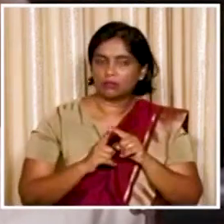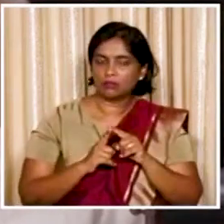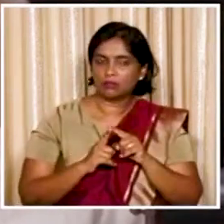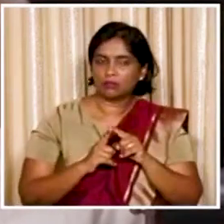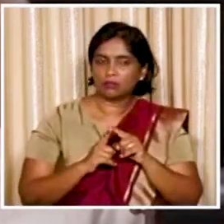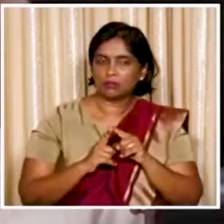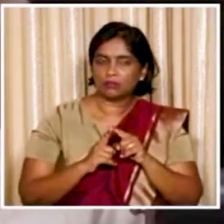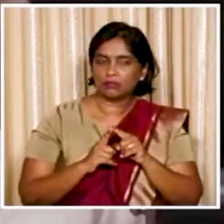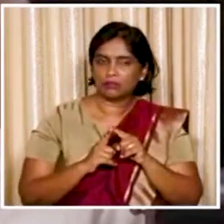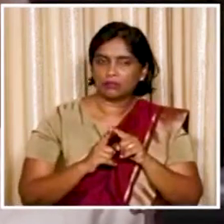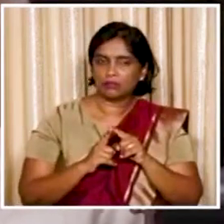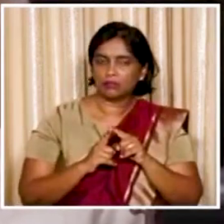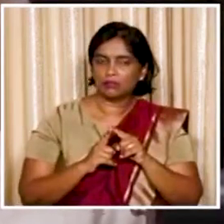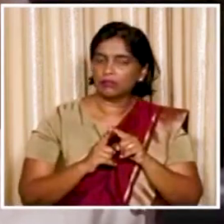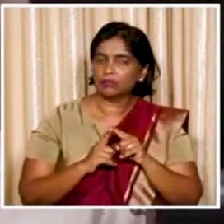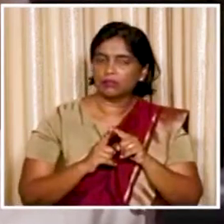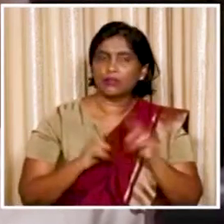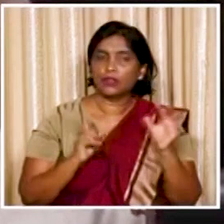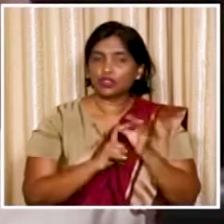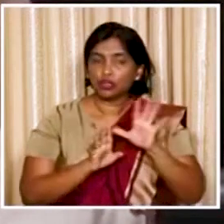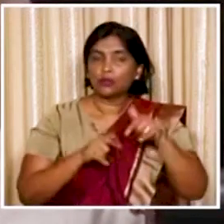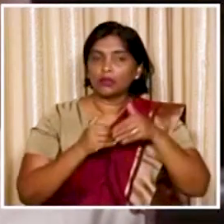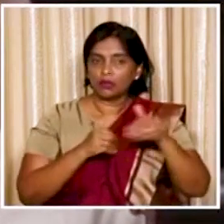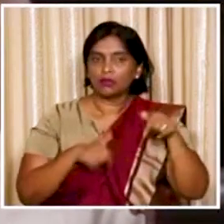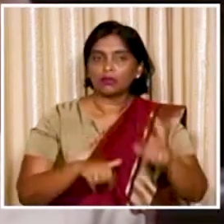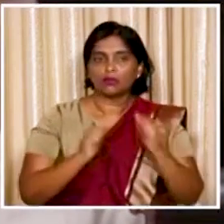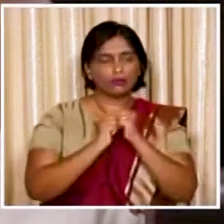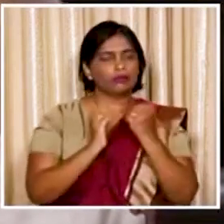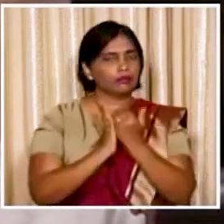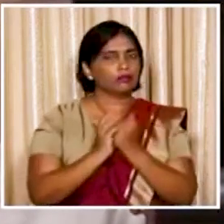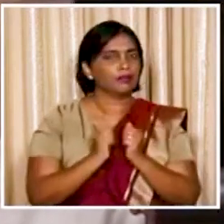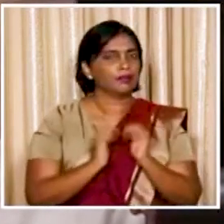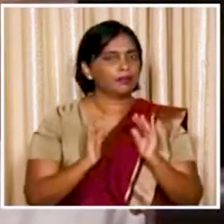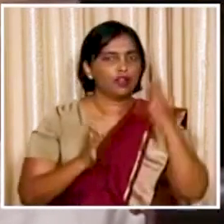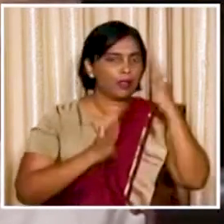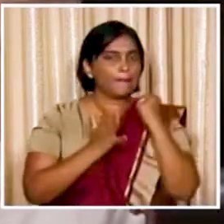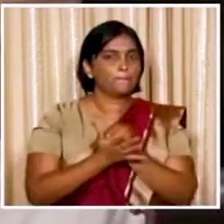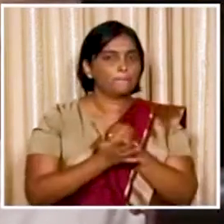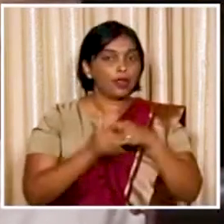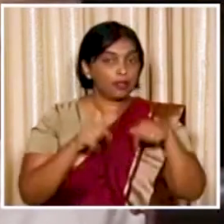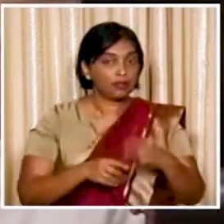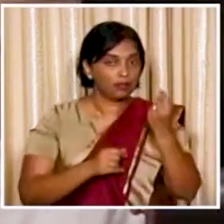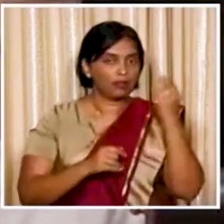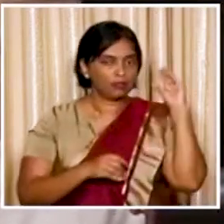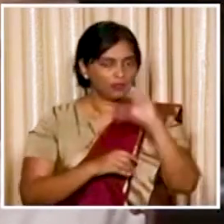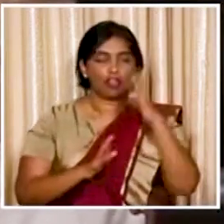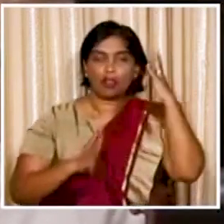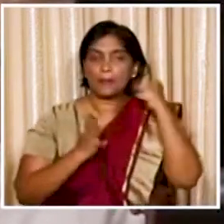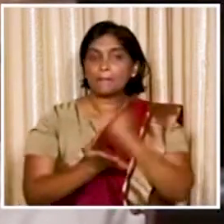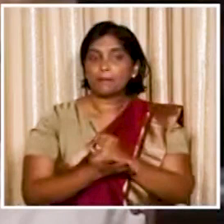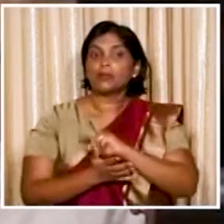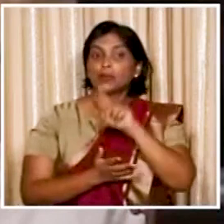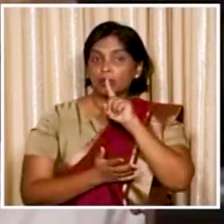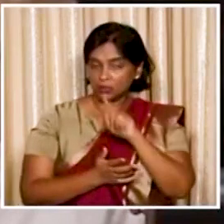පිළිබඳව දඩුවිතාවෙන් පෙළෙනුවාට දැම්මම අපි වැඩ කටයුතු කරගෙන යනවා ලෝක බැංකුව දැන් මුදල් දීලා තියෙනවා ලෝක බැංකුව